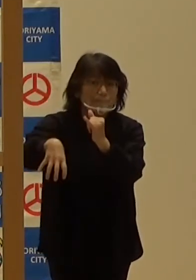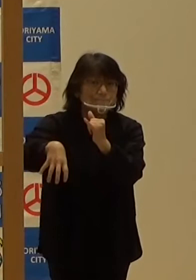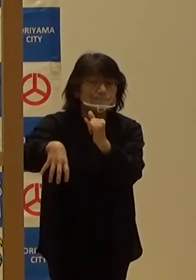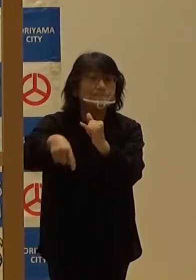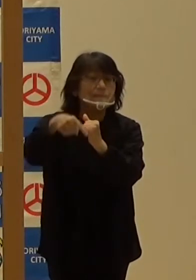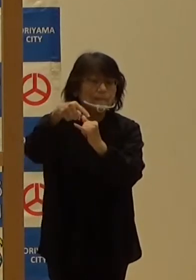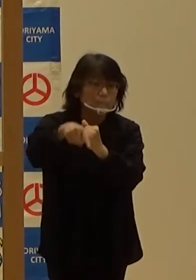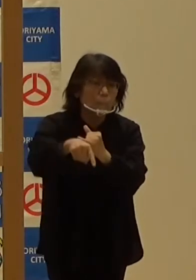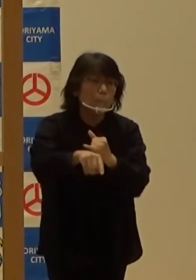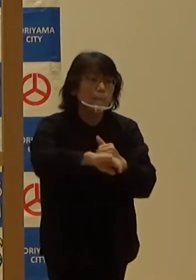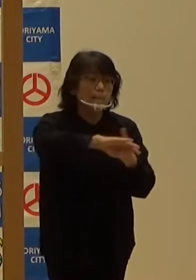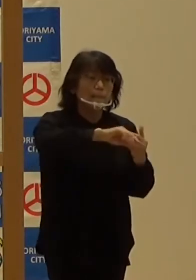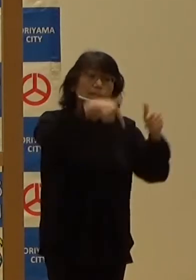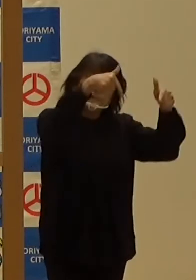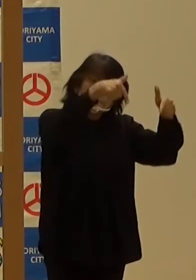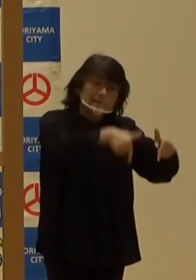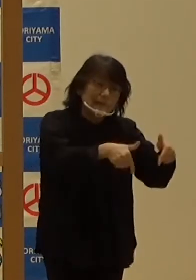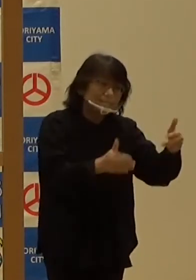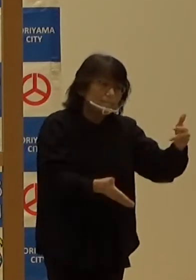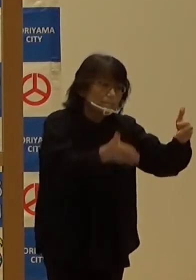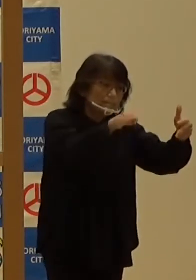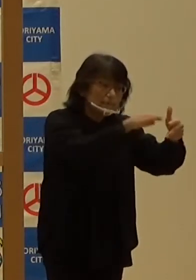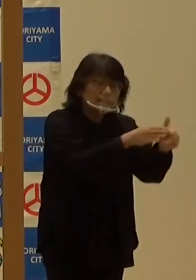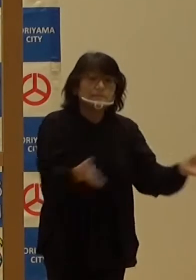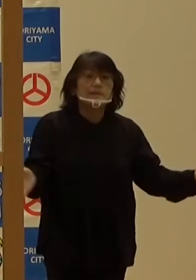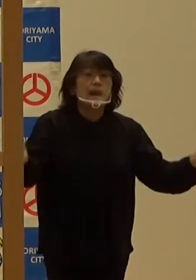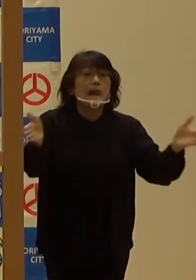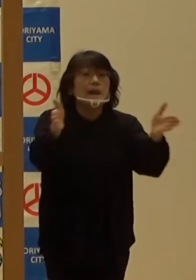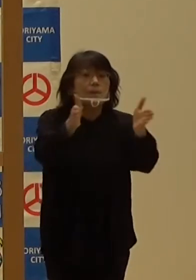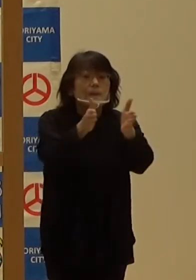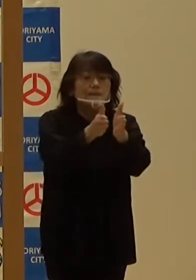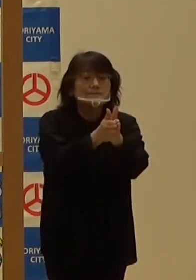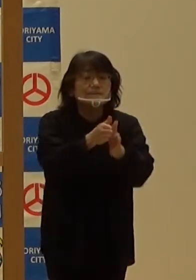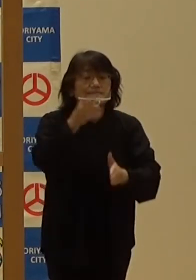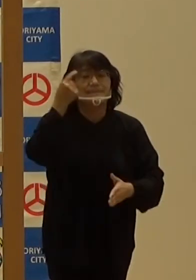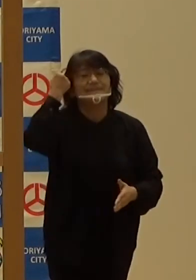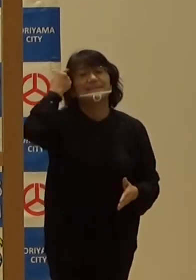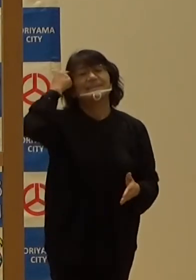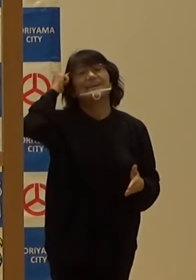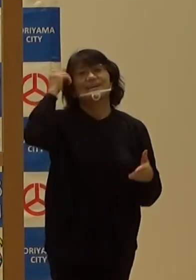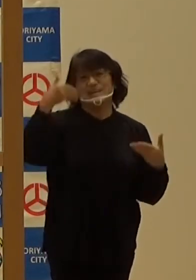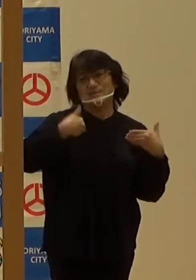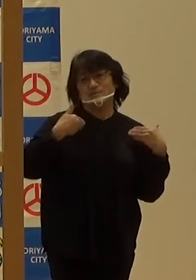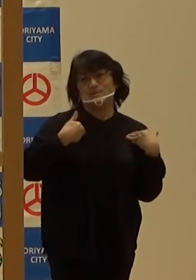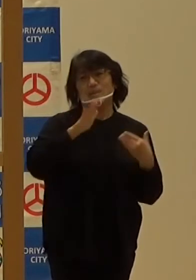ね、施設とトータルに考えていくことになるかと思っております。